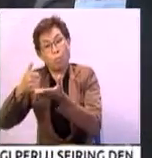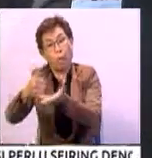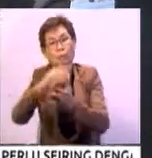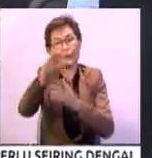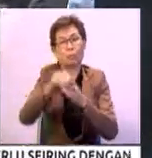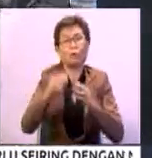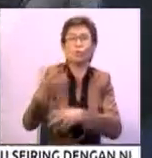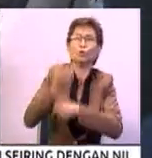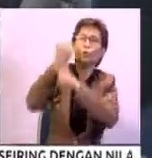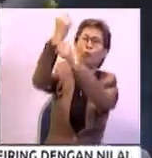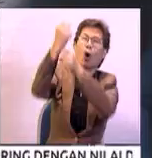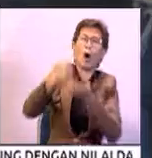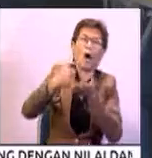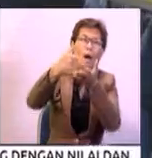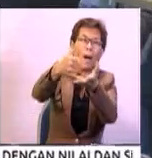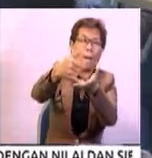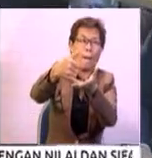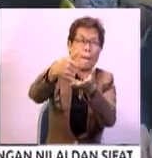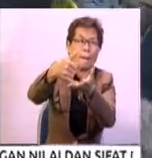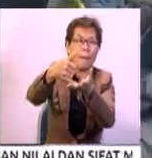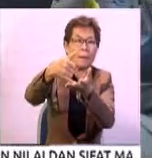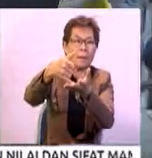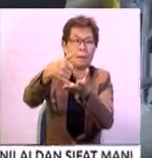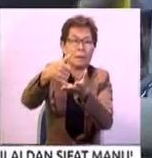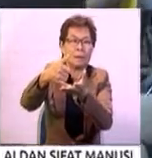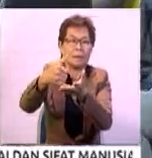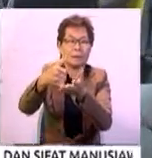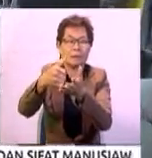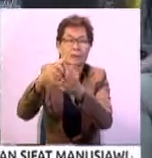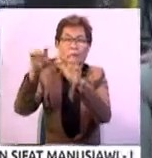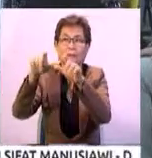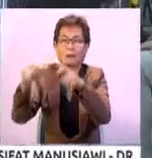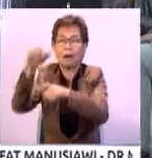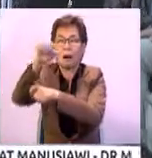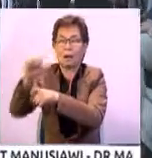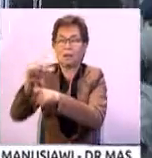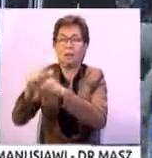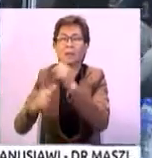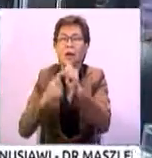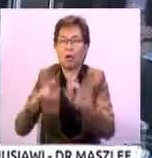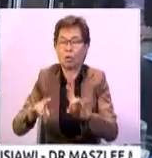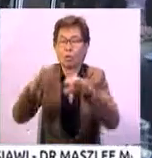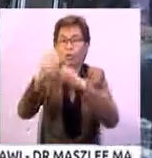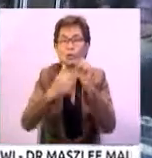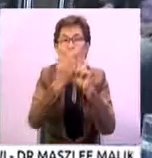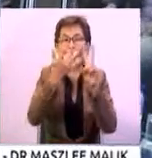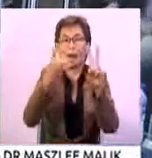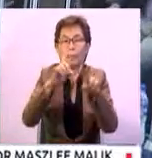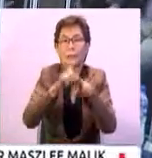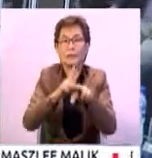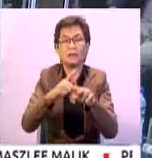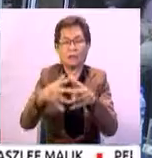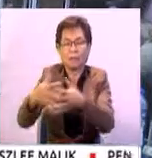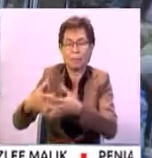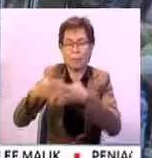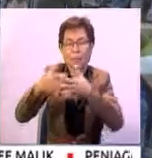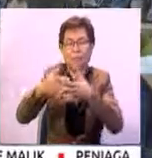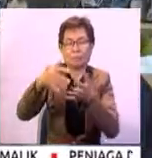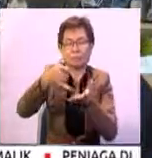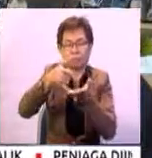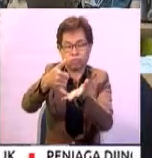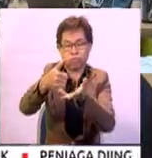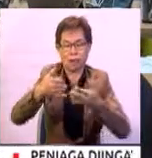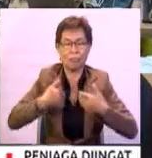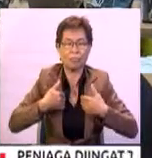termasuk juara anugerah Pearson ELT Teacher kategori Asia dan Oceania 2018 di Chicago, Amerika Syarikat.